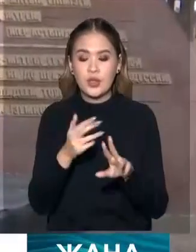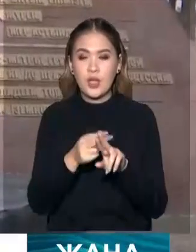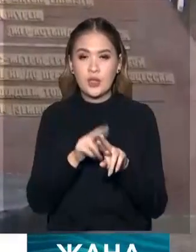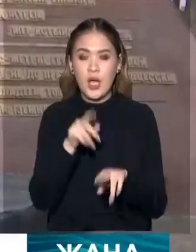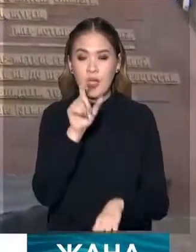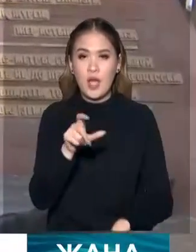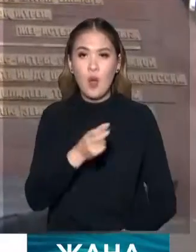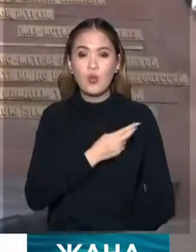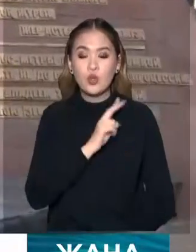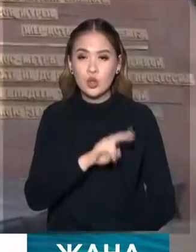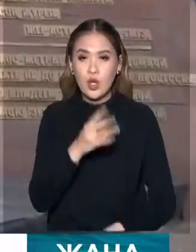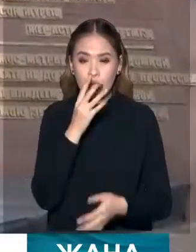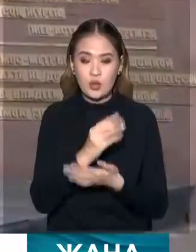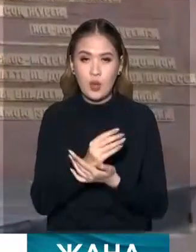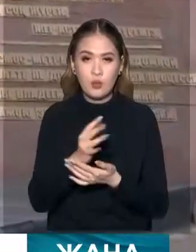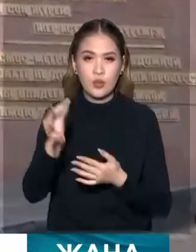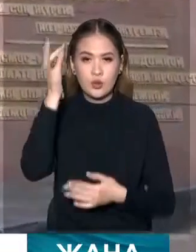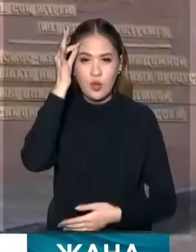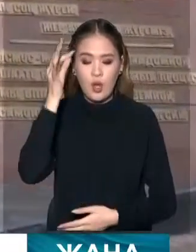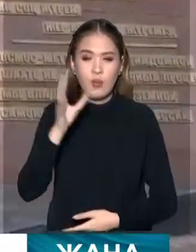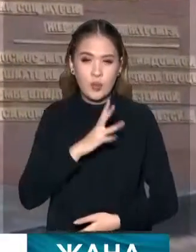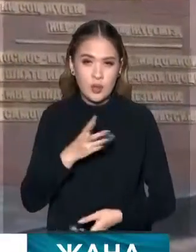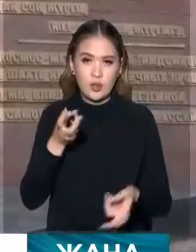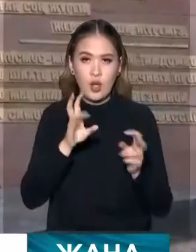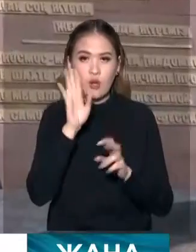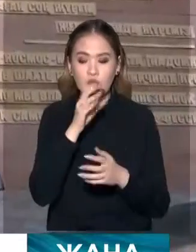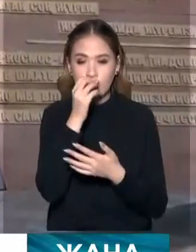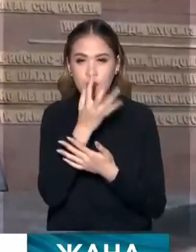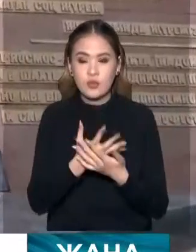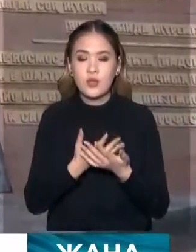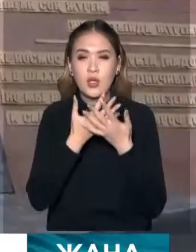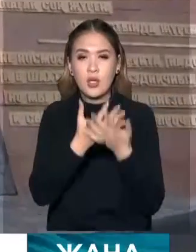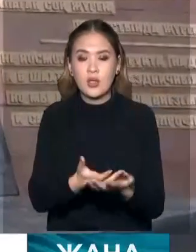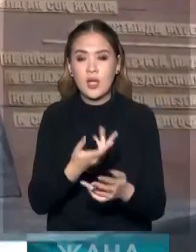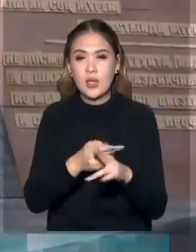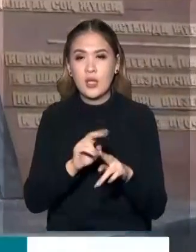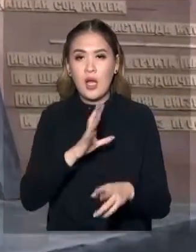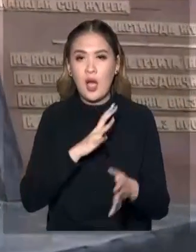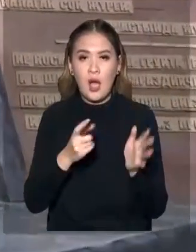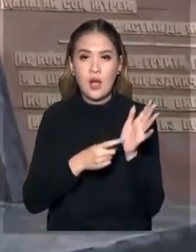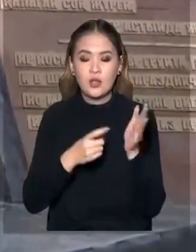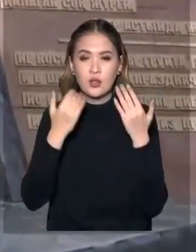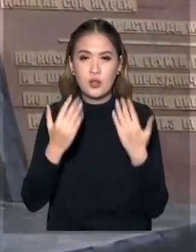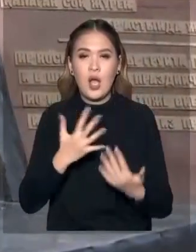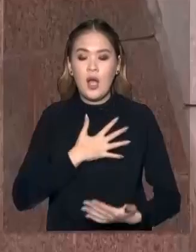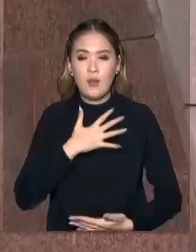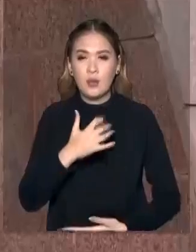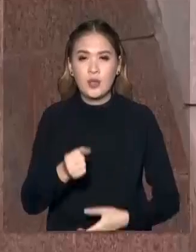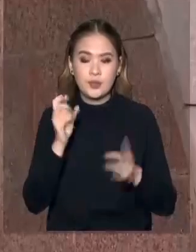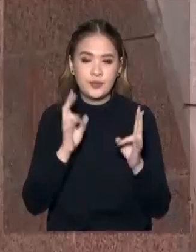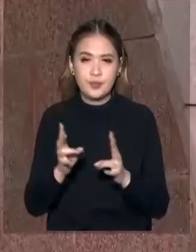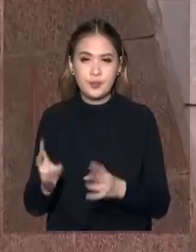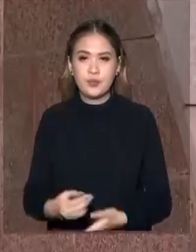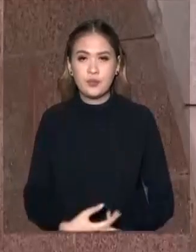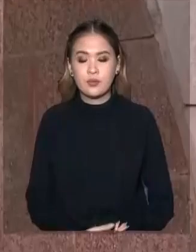кеншілер өздерінің қайтыс болған әріптестерін еске алып осында гүл шоқтарын қойған еді. Қарағанды бүгін тағы да қара жамылды.